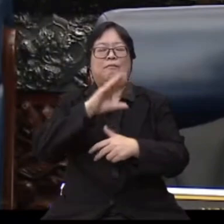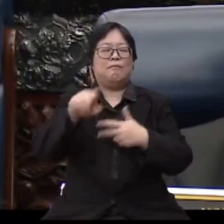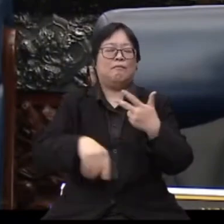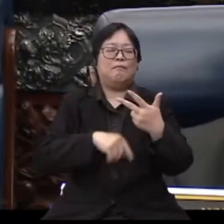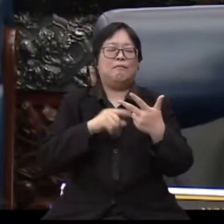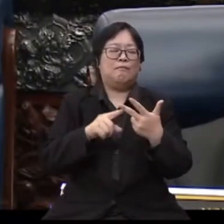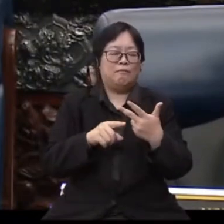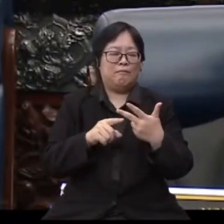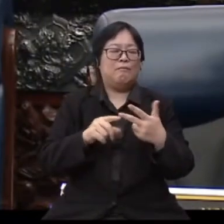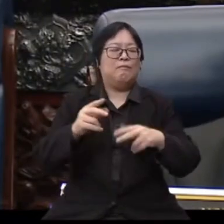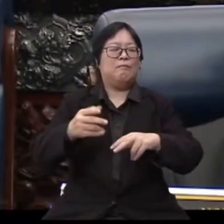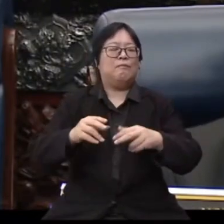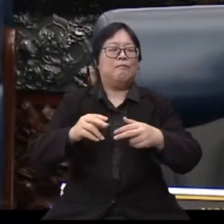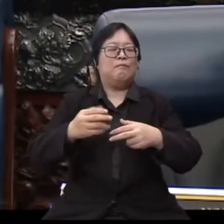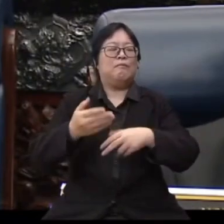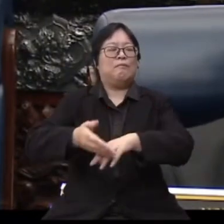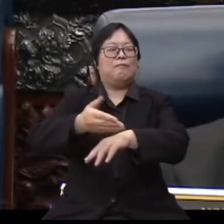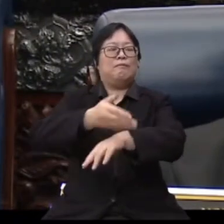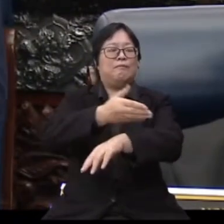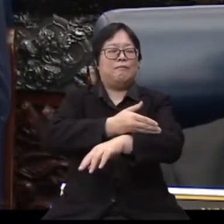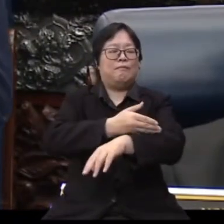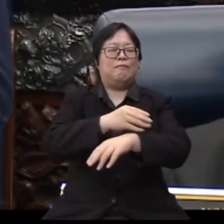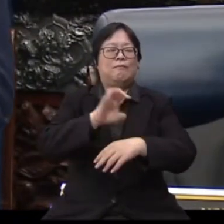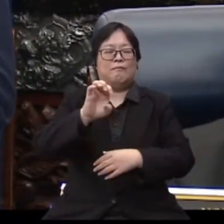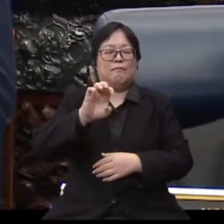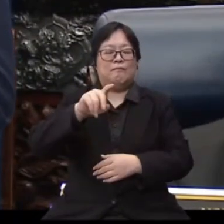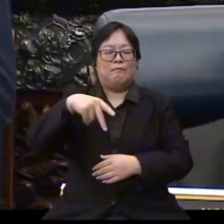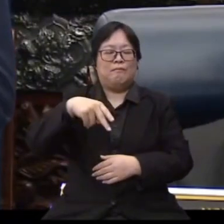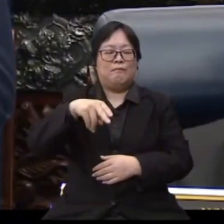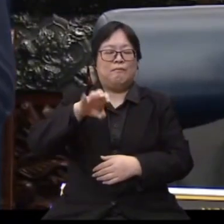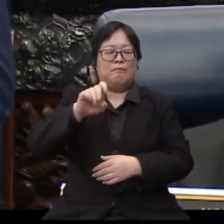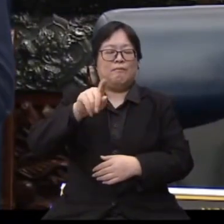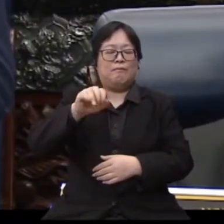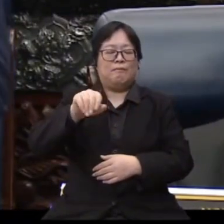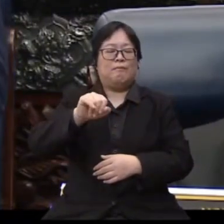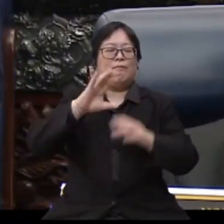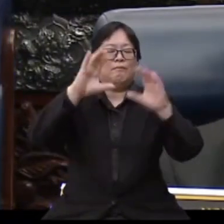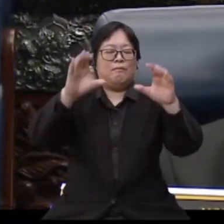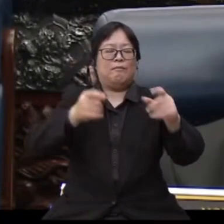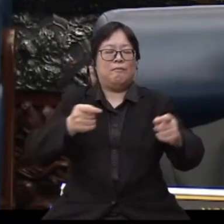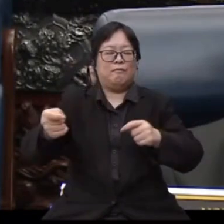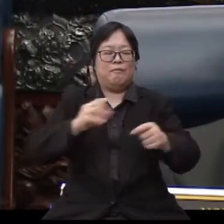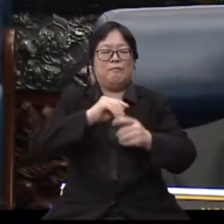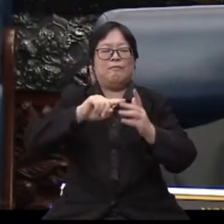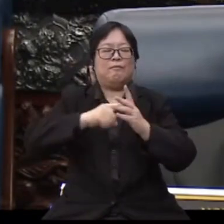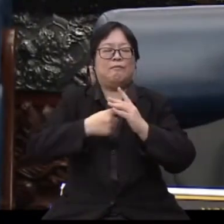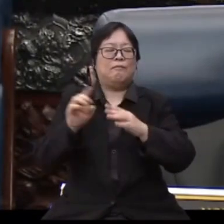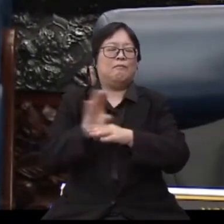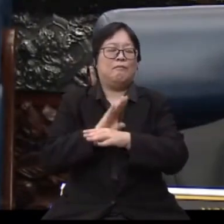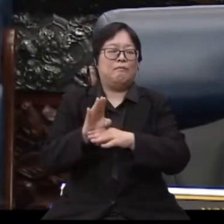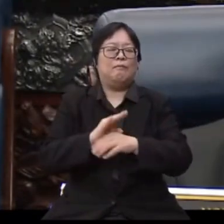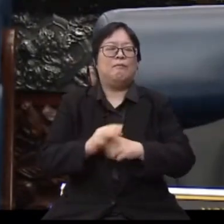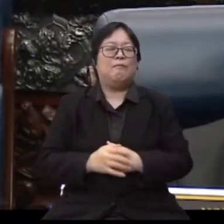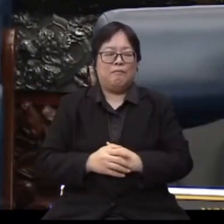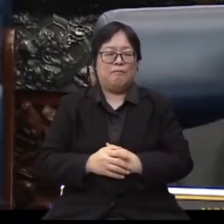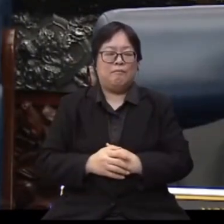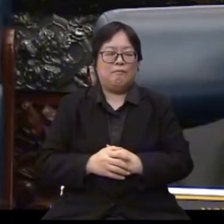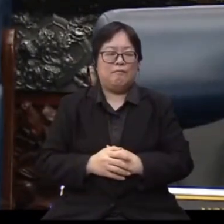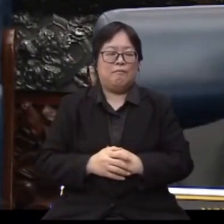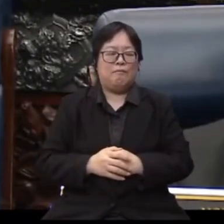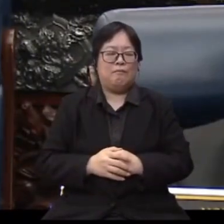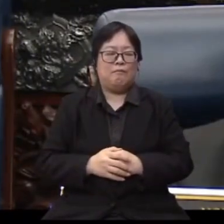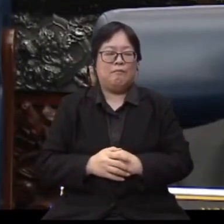ketiga, memperbaiki reputasi tata kelola dan memudah cara perniagaan dengan izin Ease of